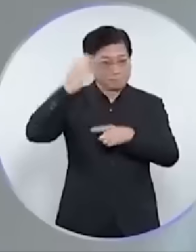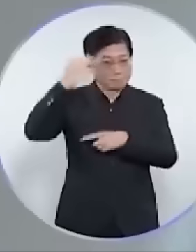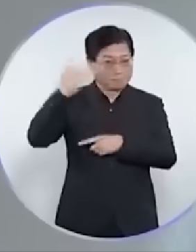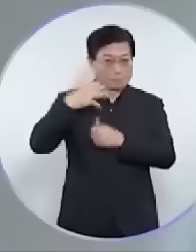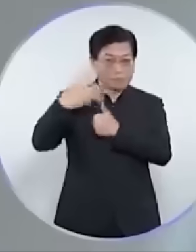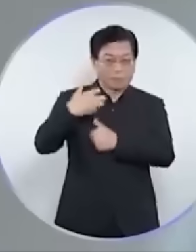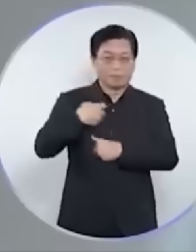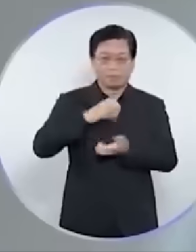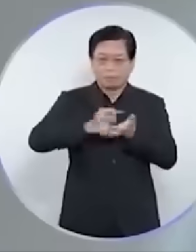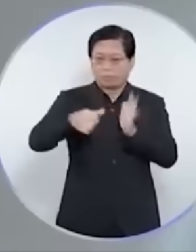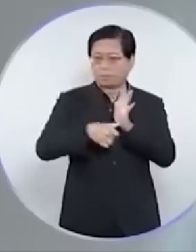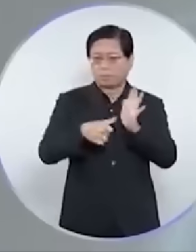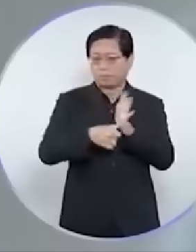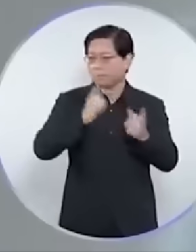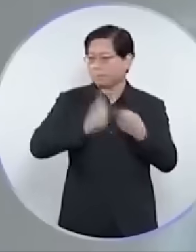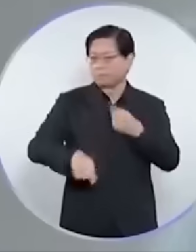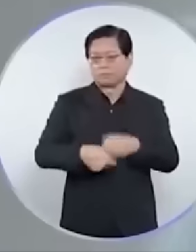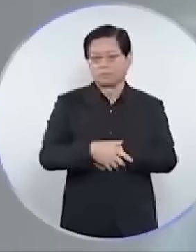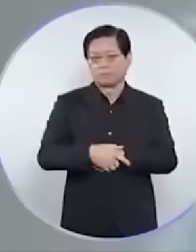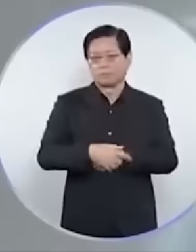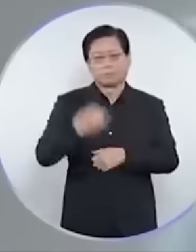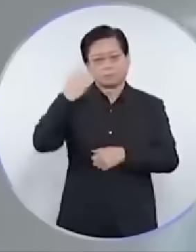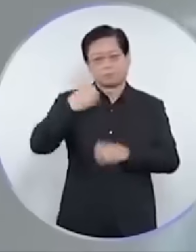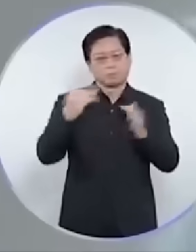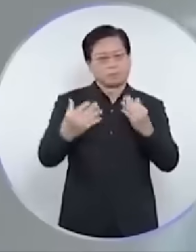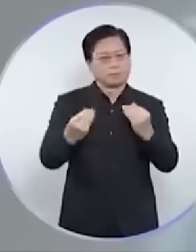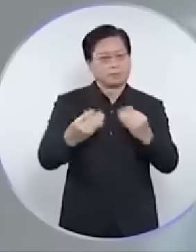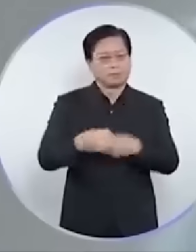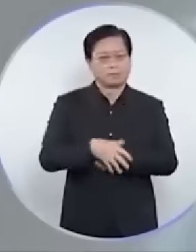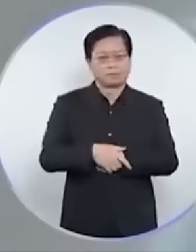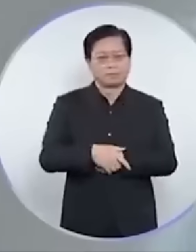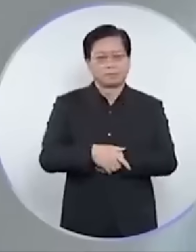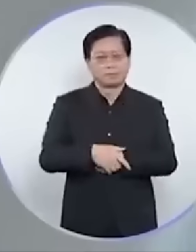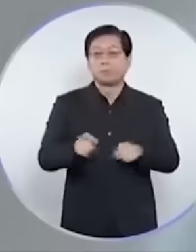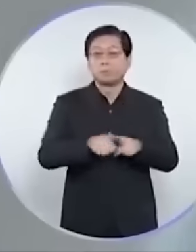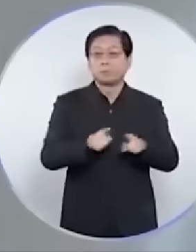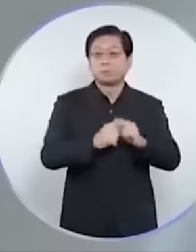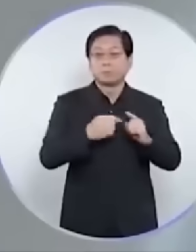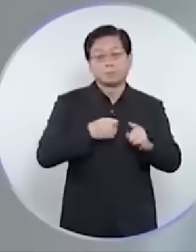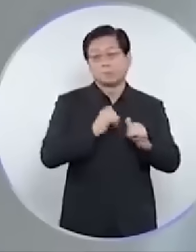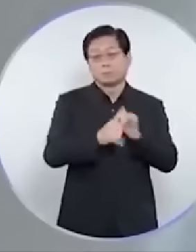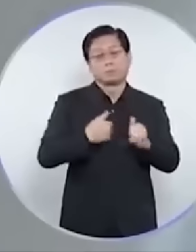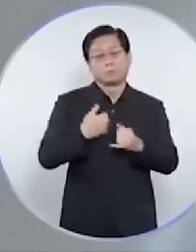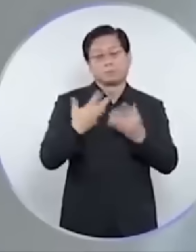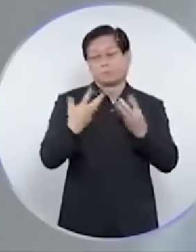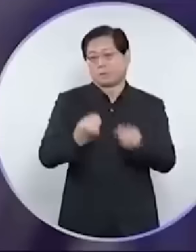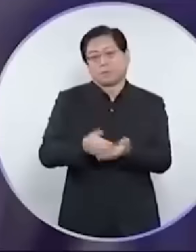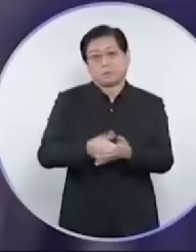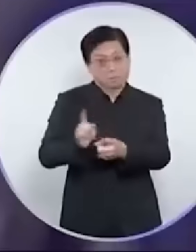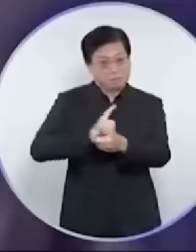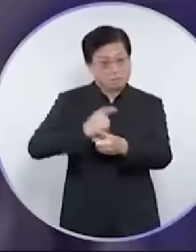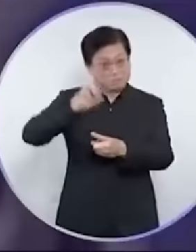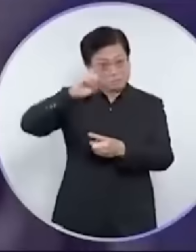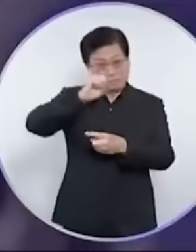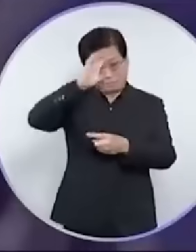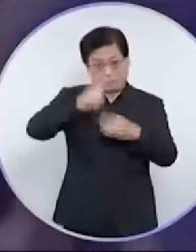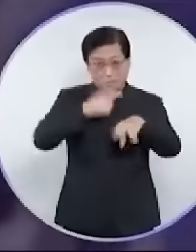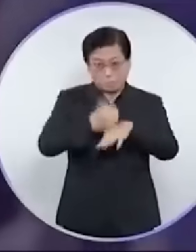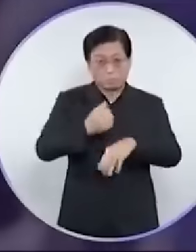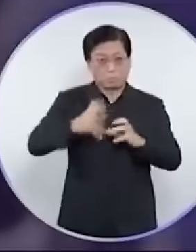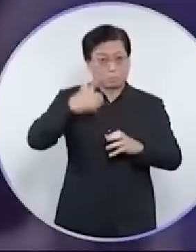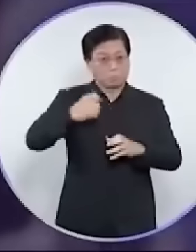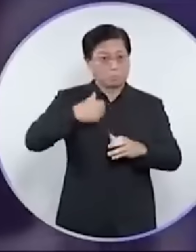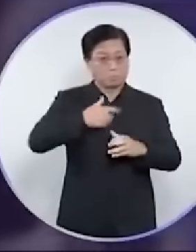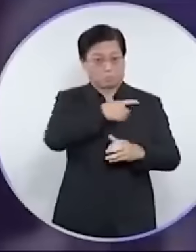子是用那样的方式，我觉得非常不礼貌。一般的民众就算了，你是党主席、总统候选